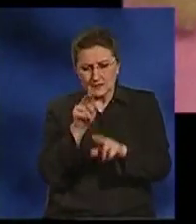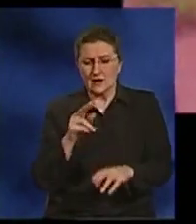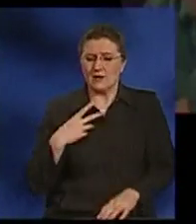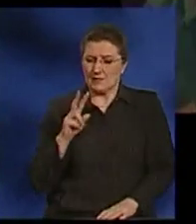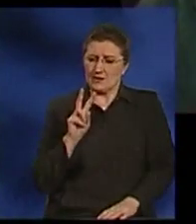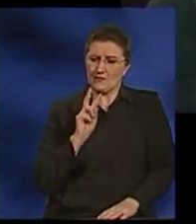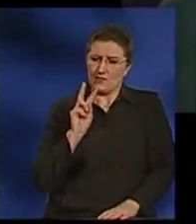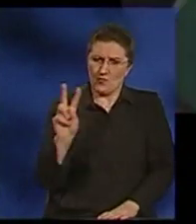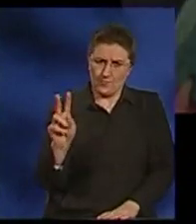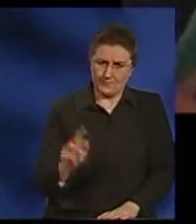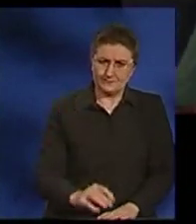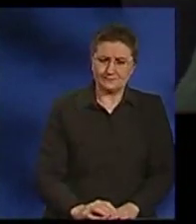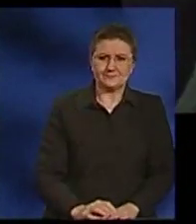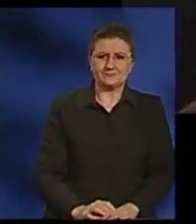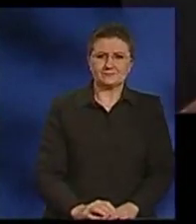пока мы не вернемся